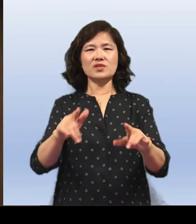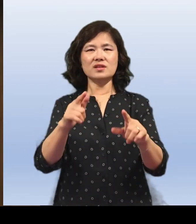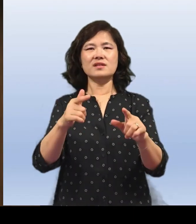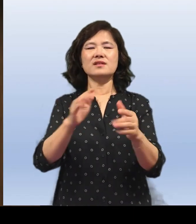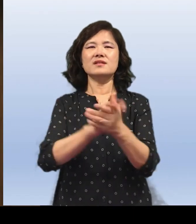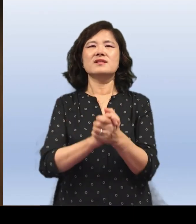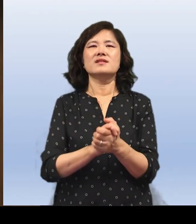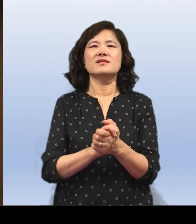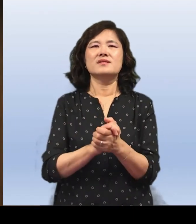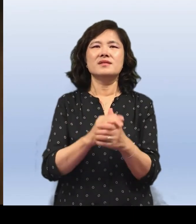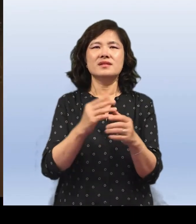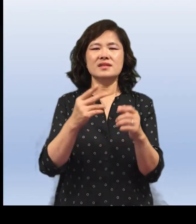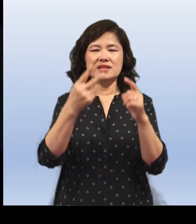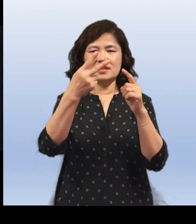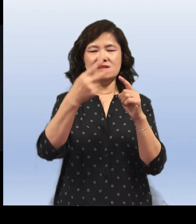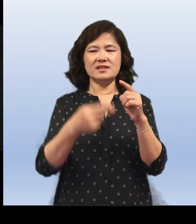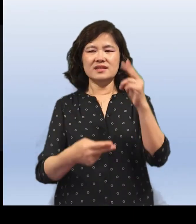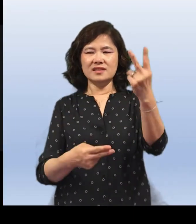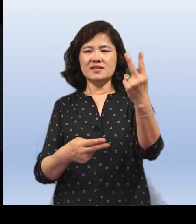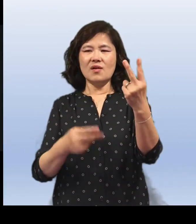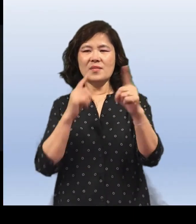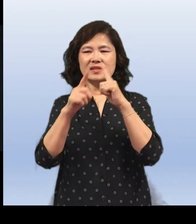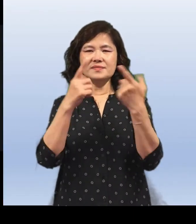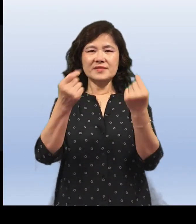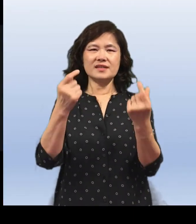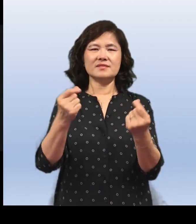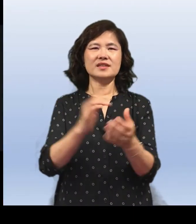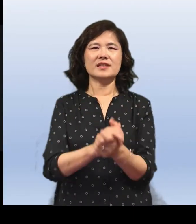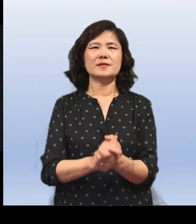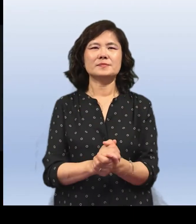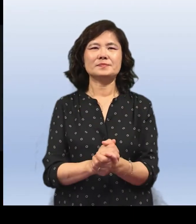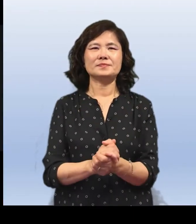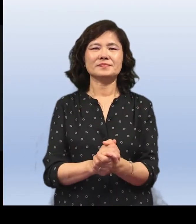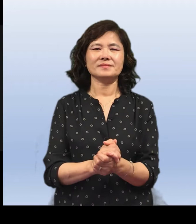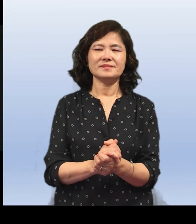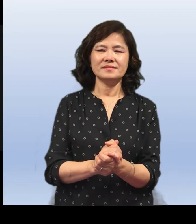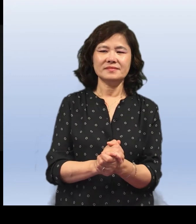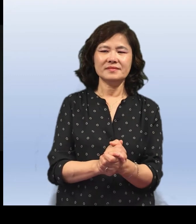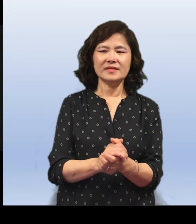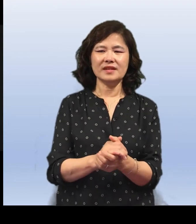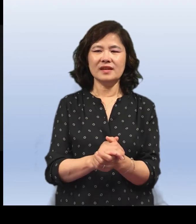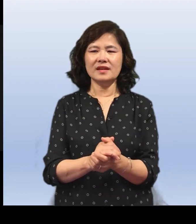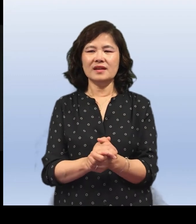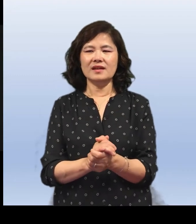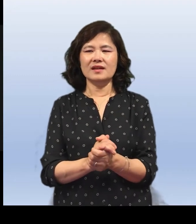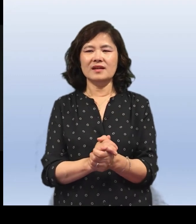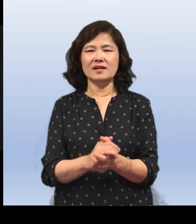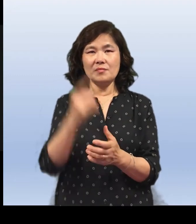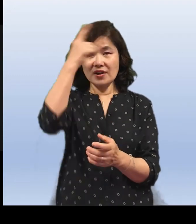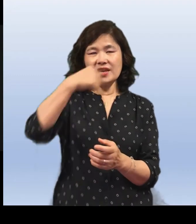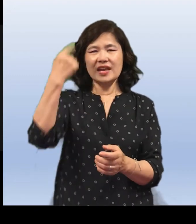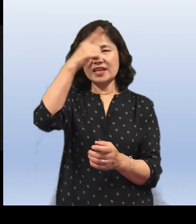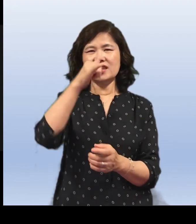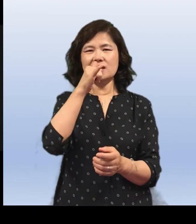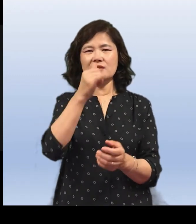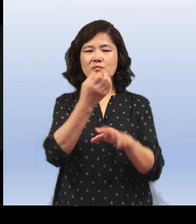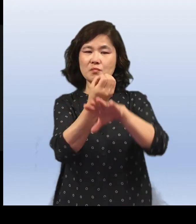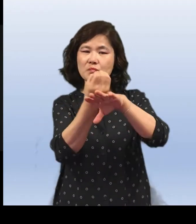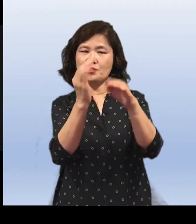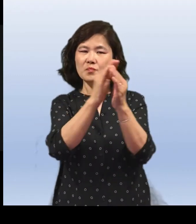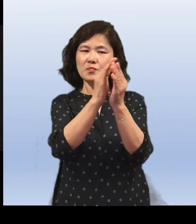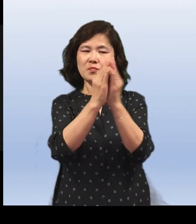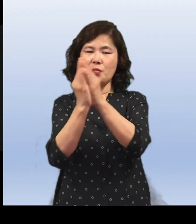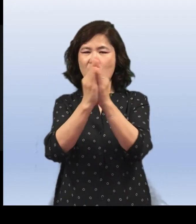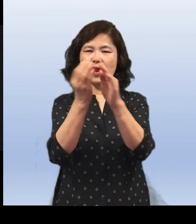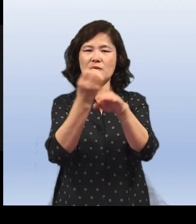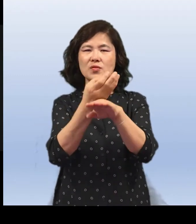2절의 말씀입니다. 이 2절 함께 읽어보도록 하겠습니다. 시작. 머리에 있는 보배로운 기름이 수염 곧